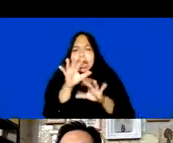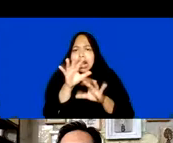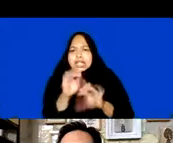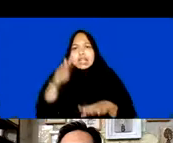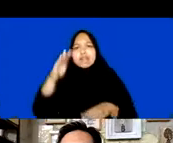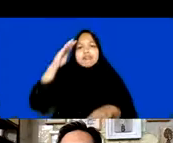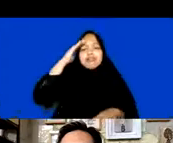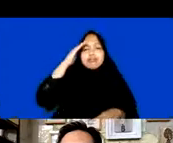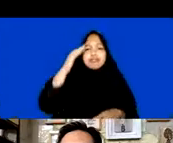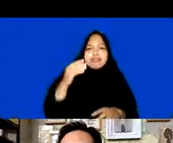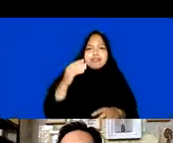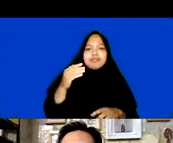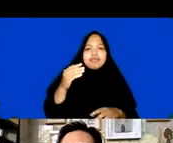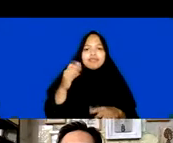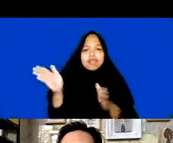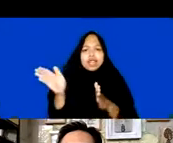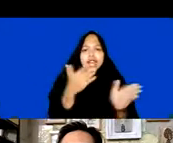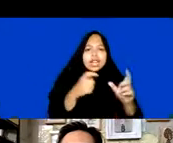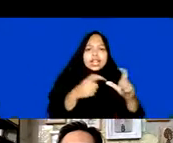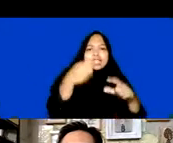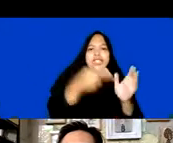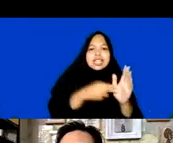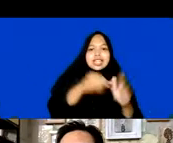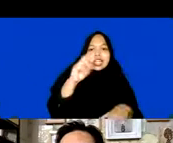lebih ke arah seni pamudi dan sebagainya kemudian